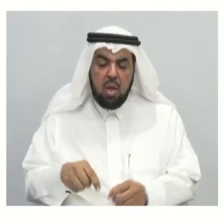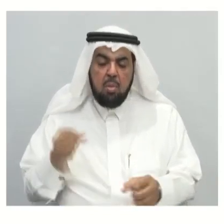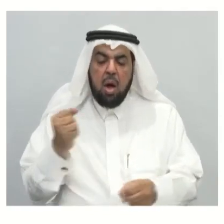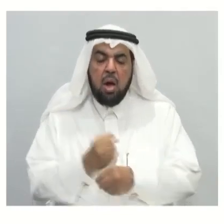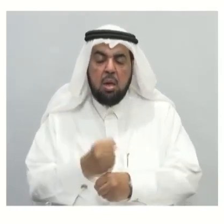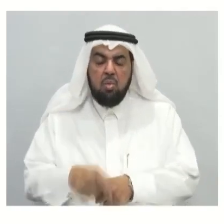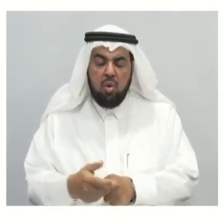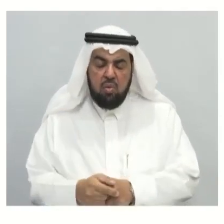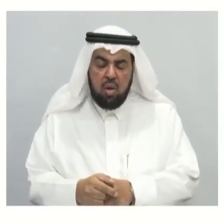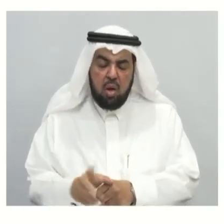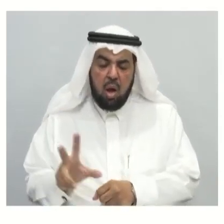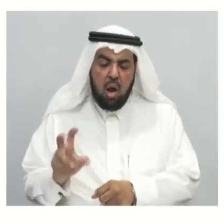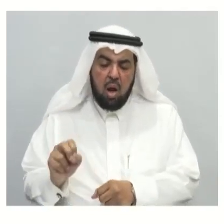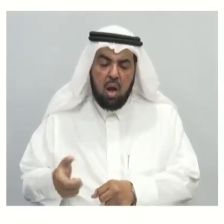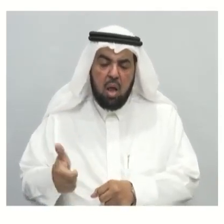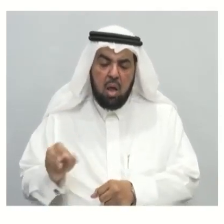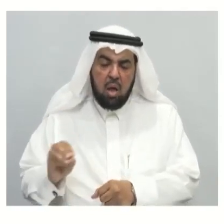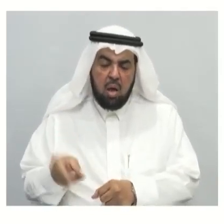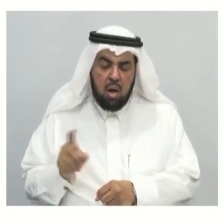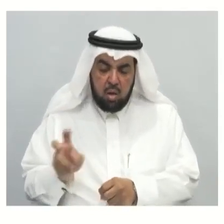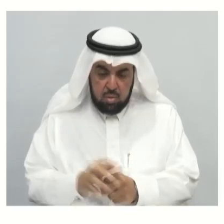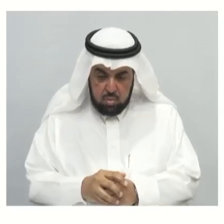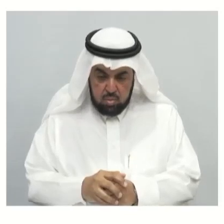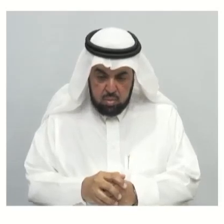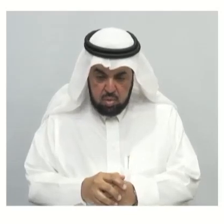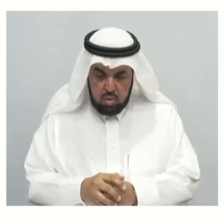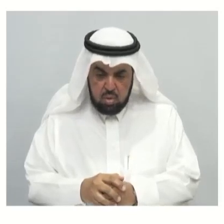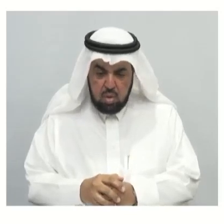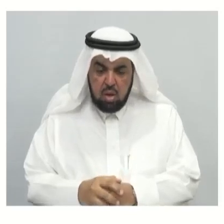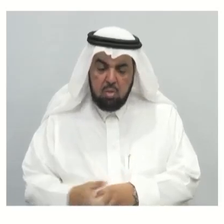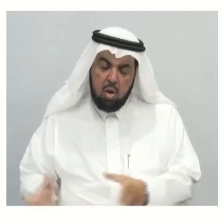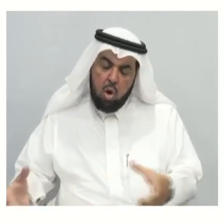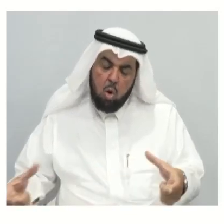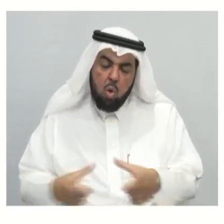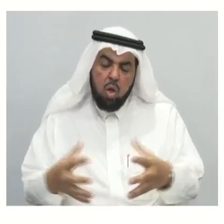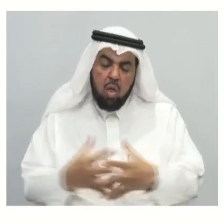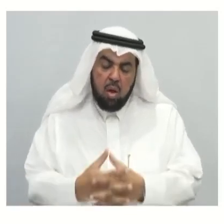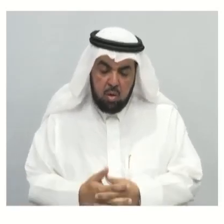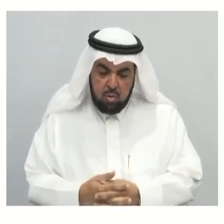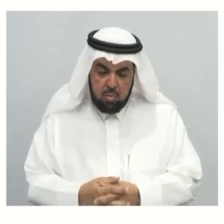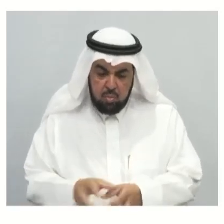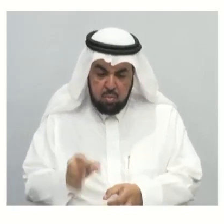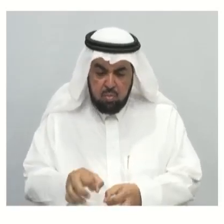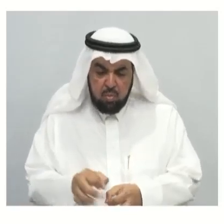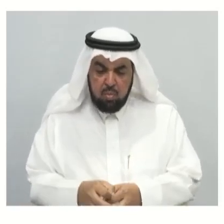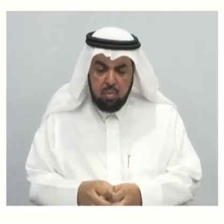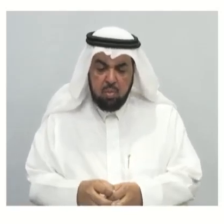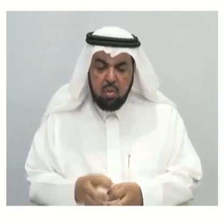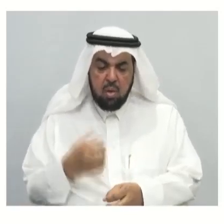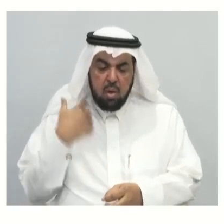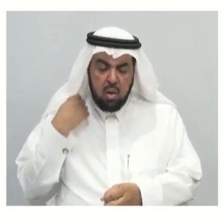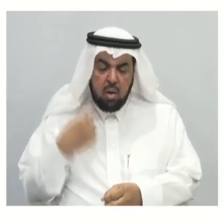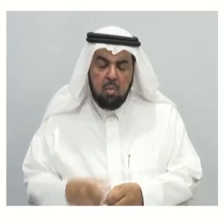اين احسنتم في القاهره اذا تشمل عضويه الجامعه العربيه التي تتخذ من